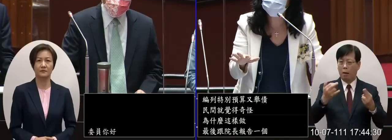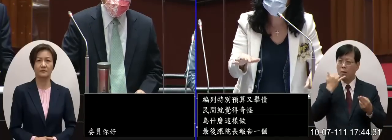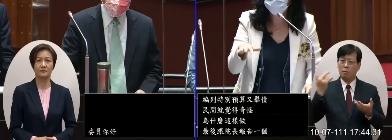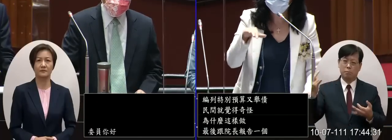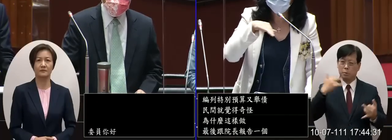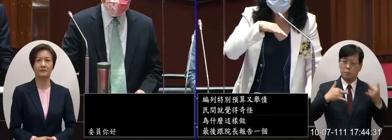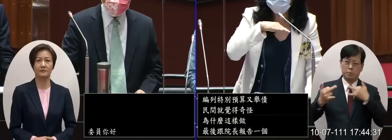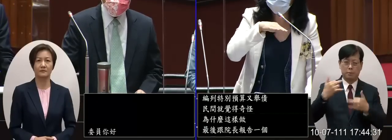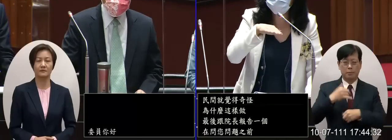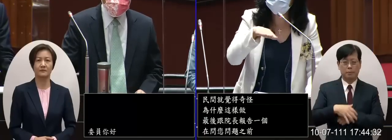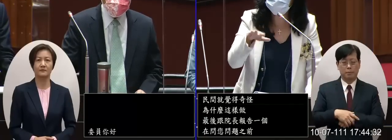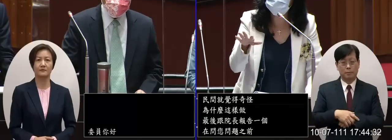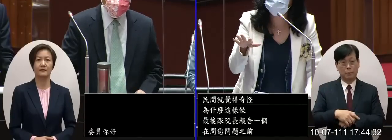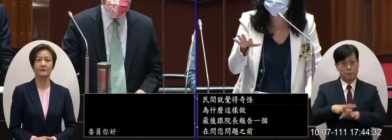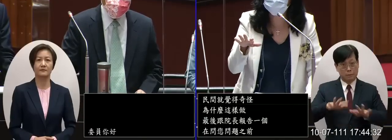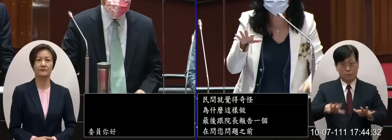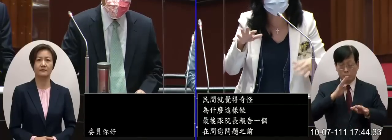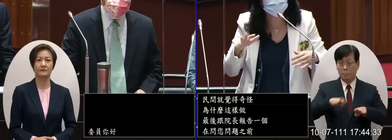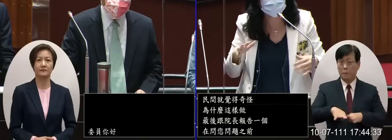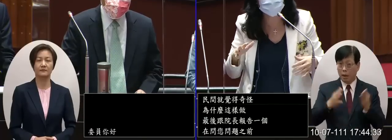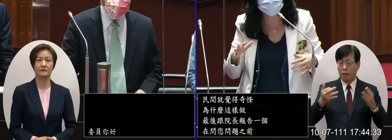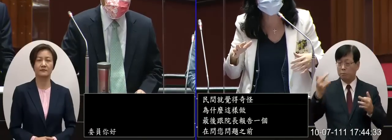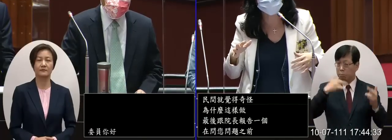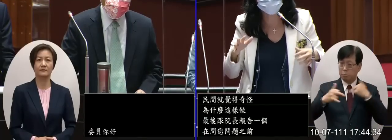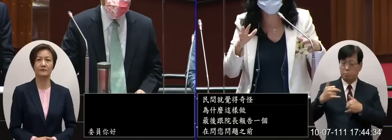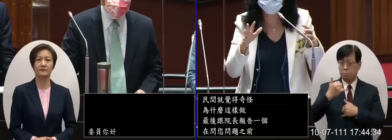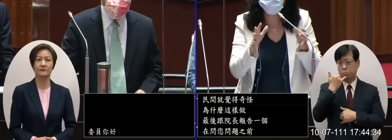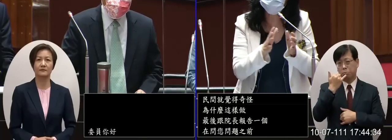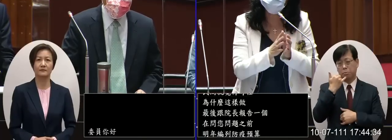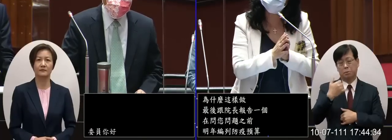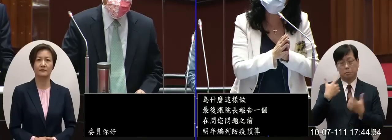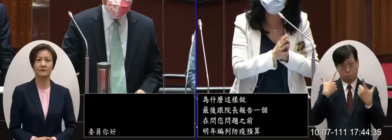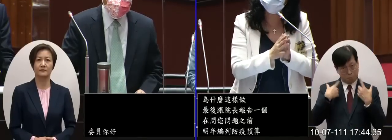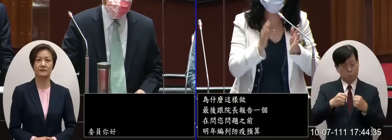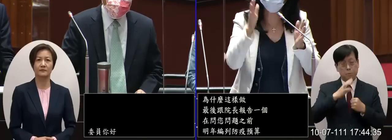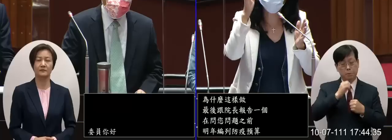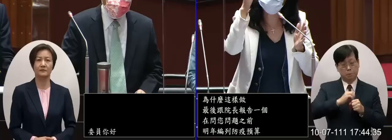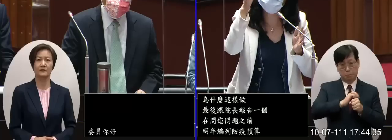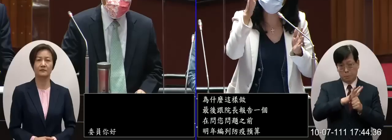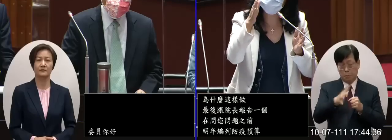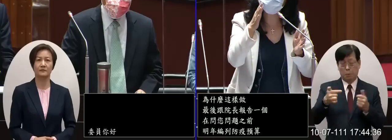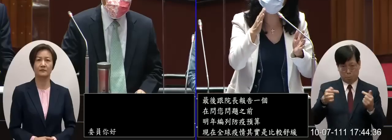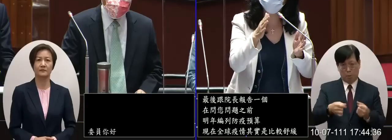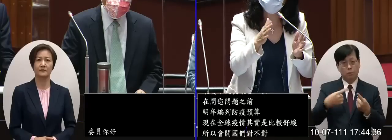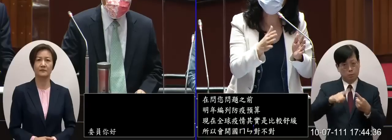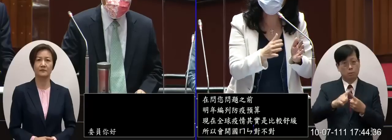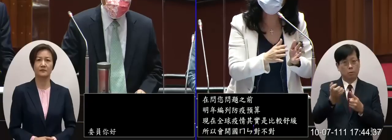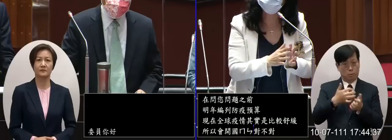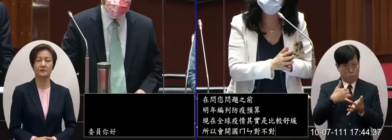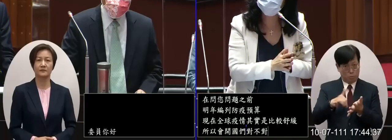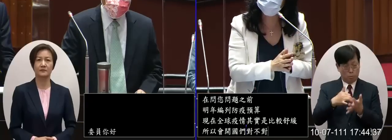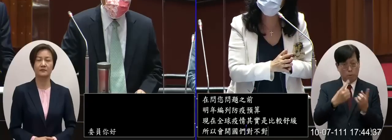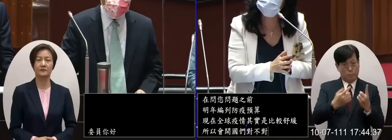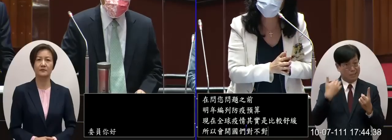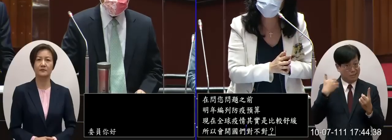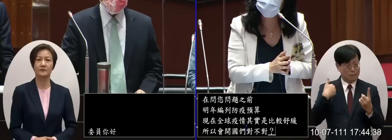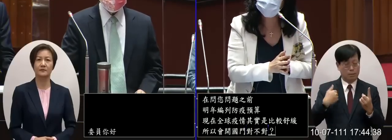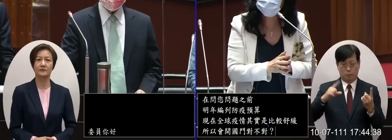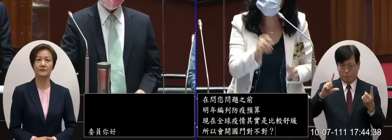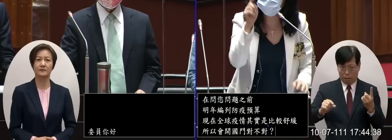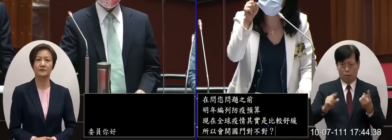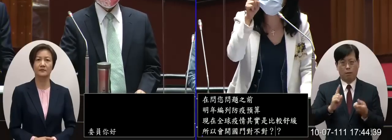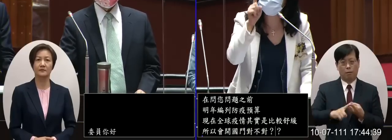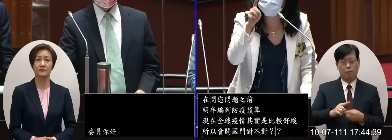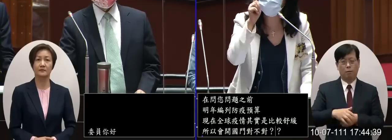嘛，对不对？好，那因为你开国门的话，理论上来讲，你的疫情是比较小，你的预算应该要比以前低了，对不